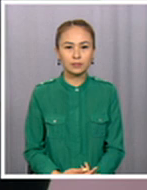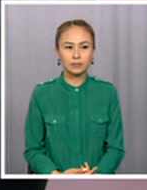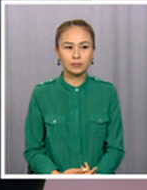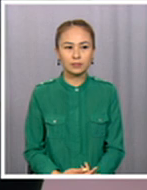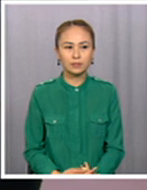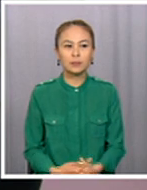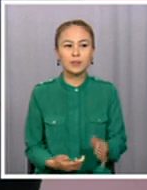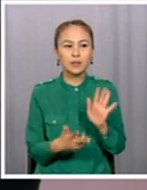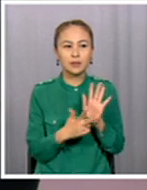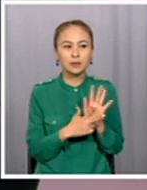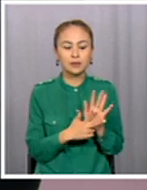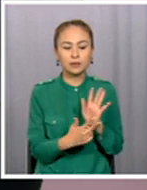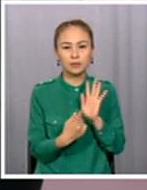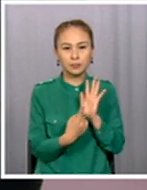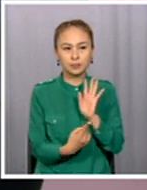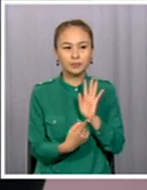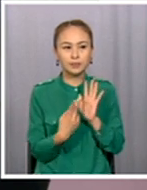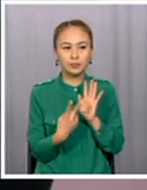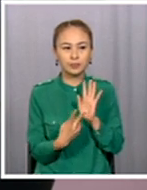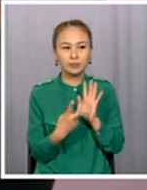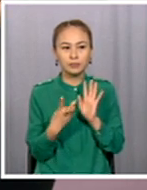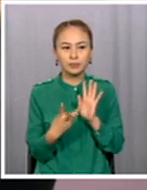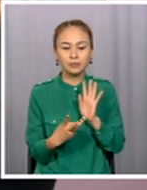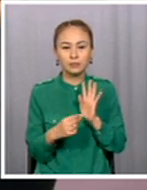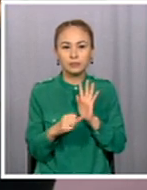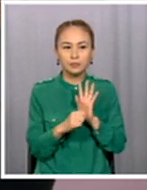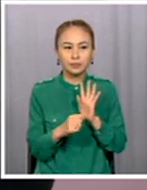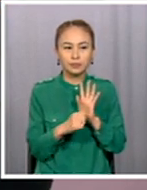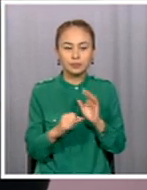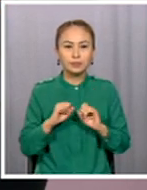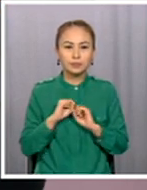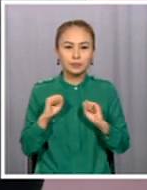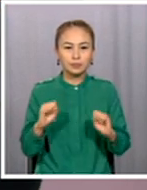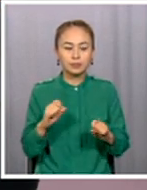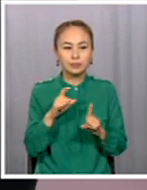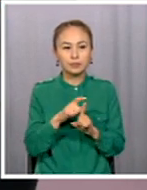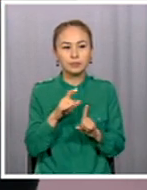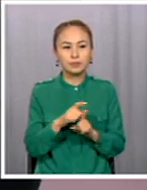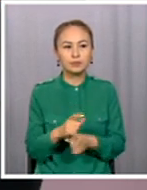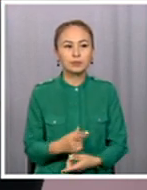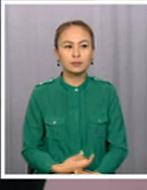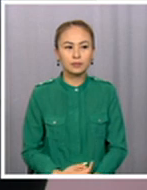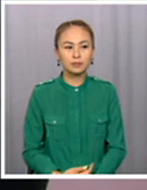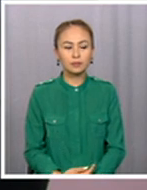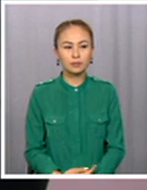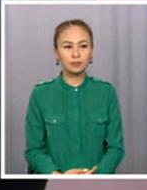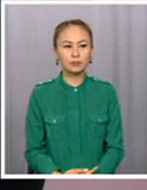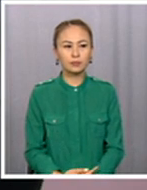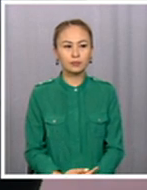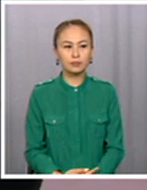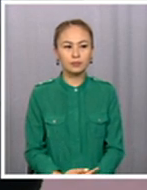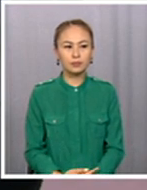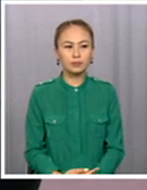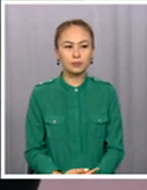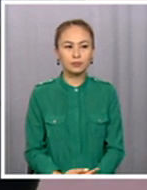8, 1, 2, 3, 6 цифрлары арқылы батыр сөзі жасырынған.